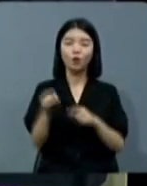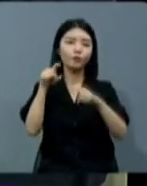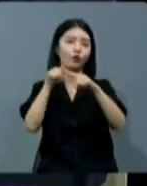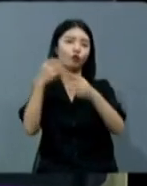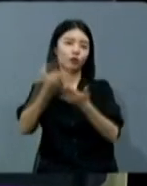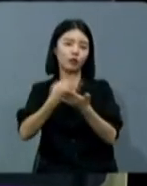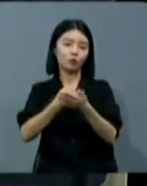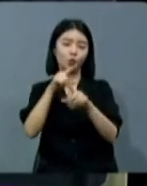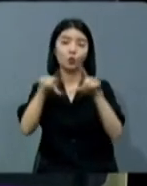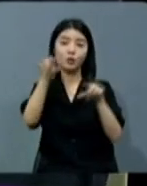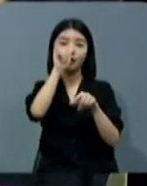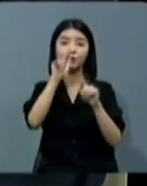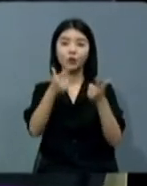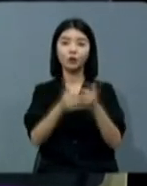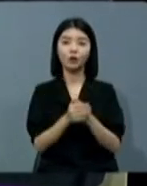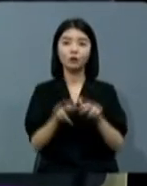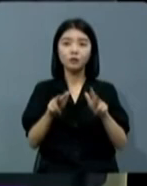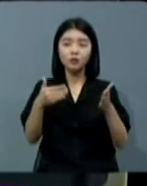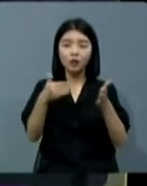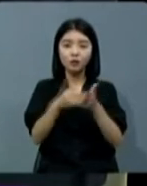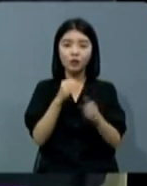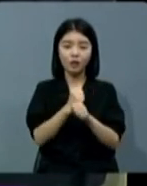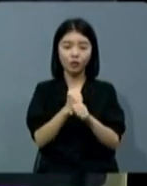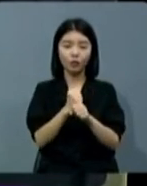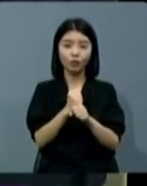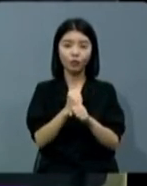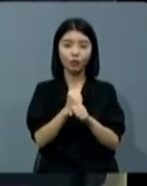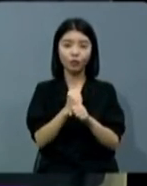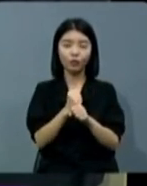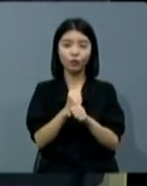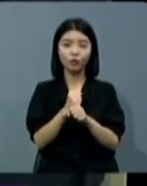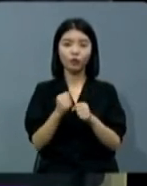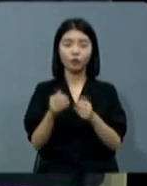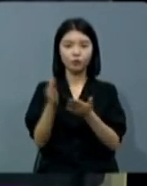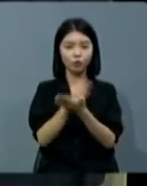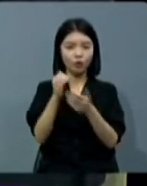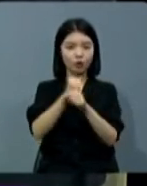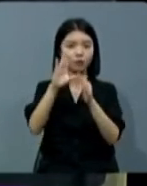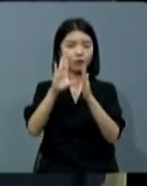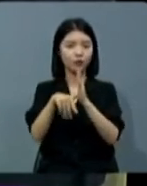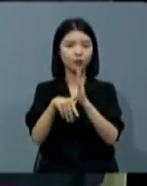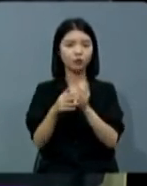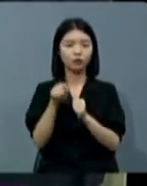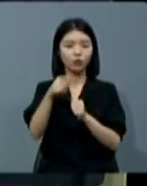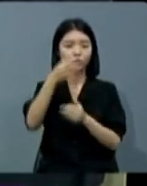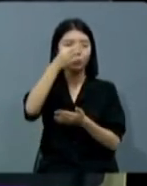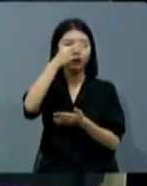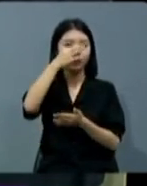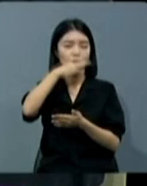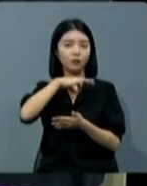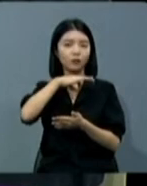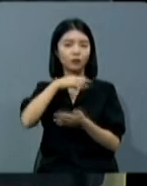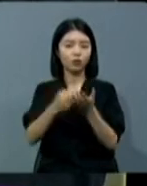이익이 보통 있지 않습니까? 예. 여태 해왔던 예. 평균 이익에 하회를 할 때는 그걸 이익을 좀